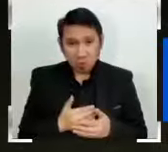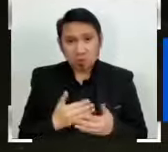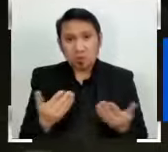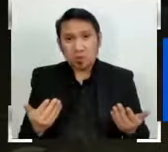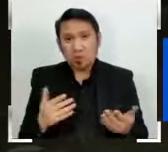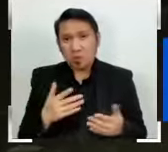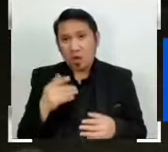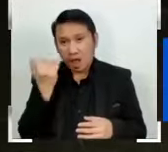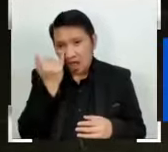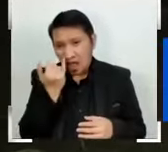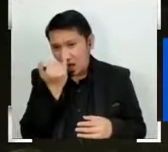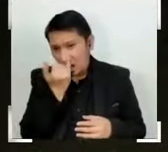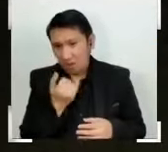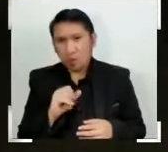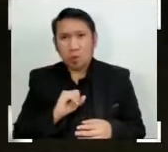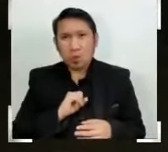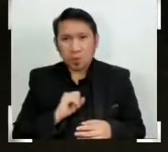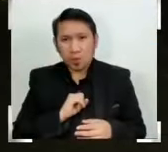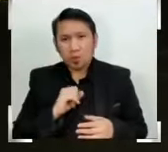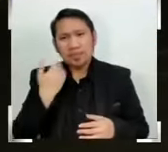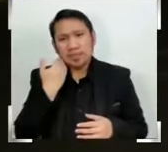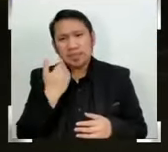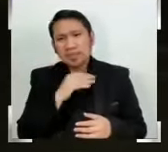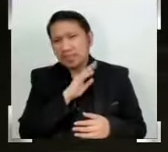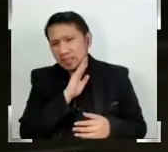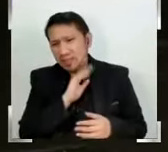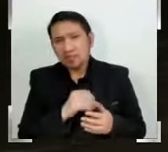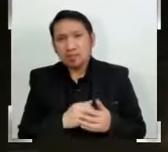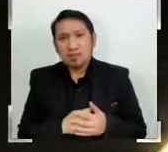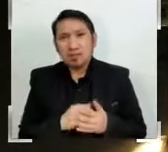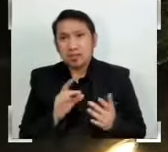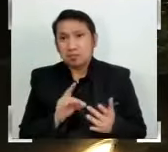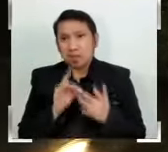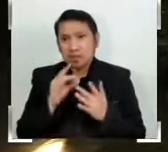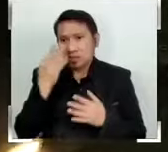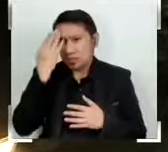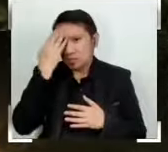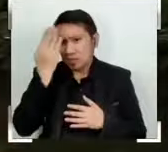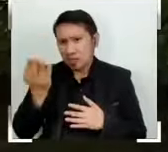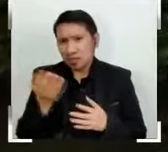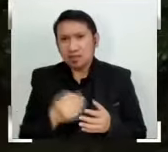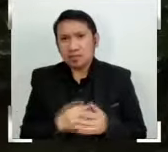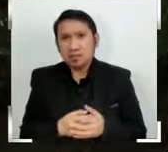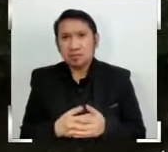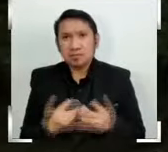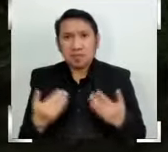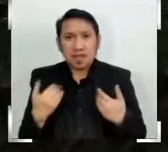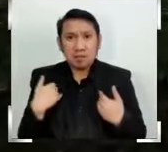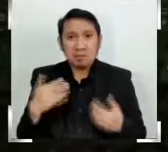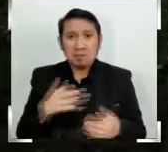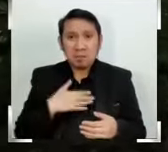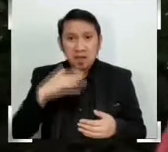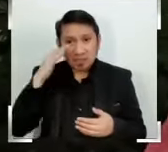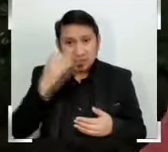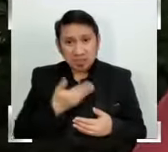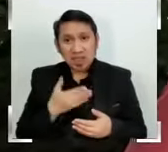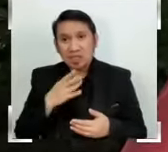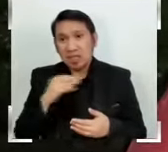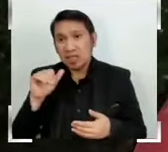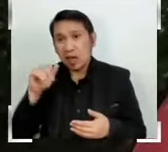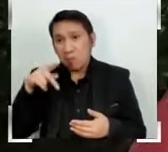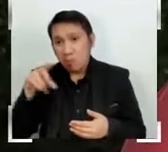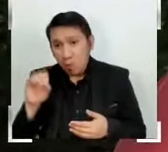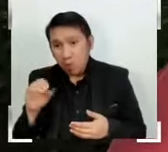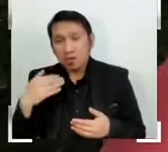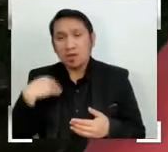sipon, lagnat, marami, lalo sa Bulacan, nandun yung mga anak ko eh, tsaka yung mga apo ko sa Bulacan eh. Halos